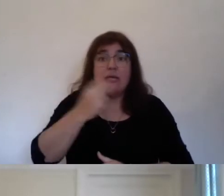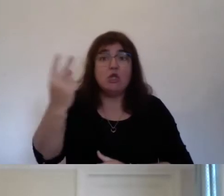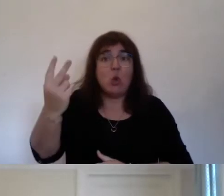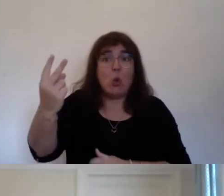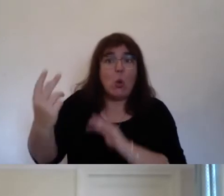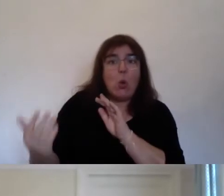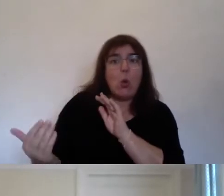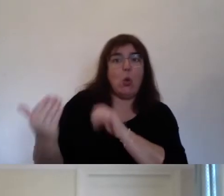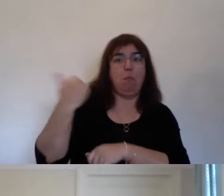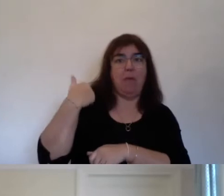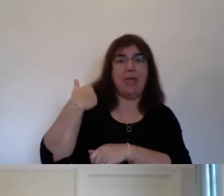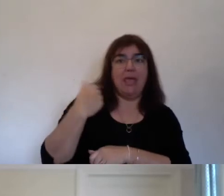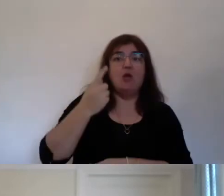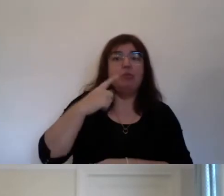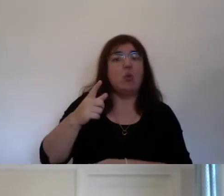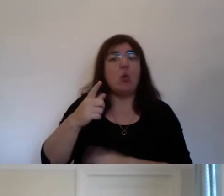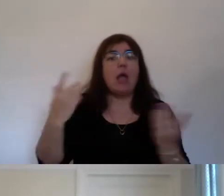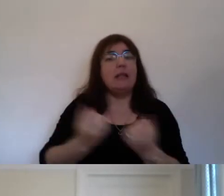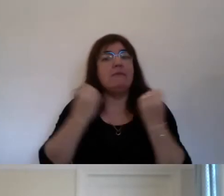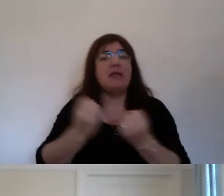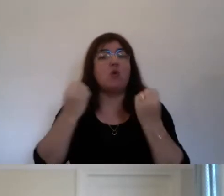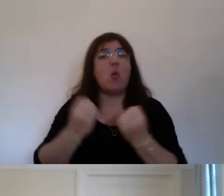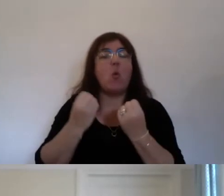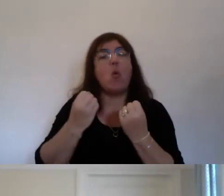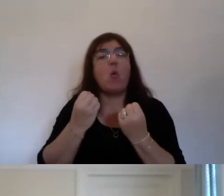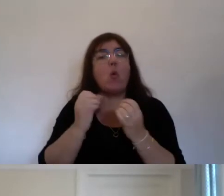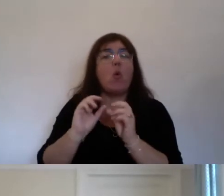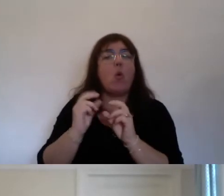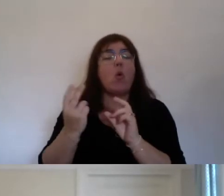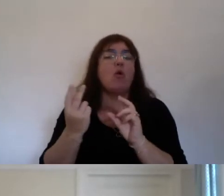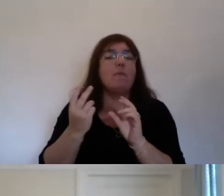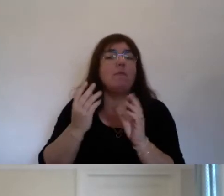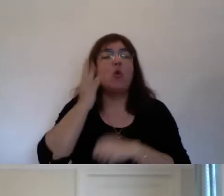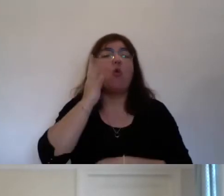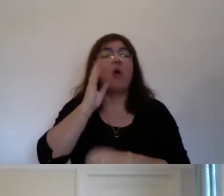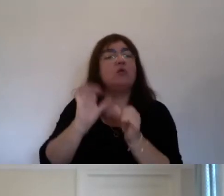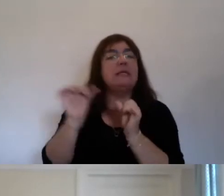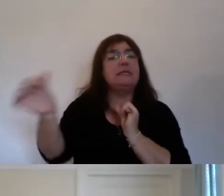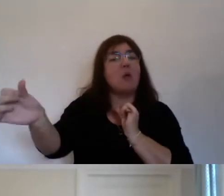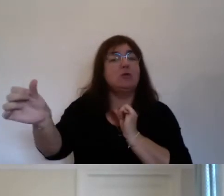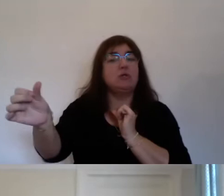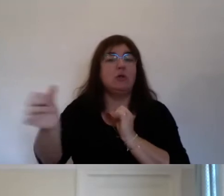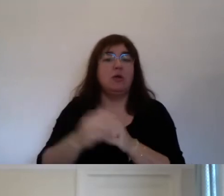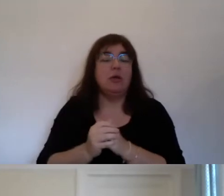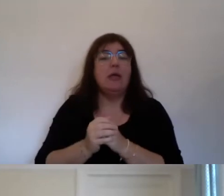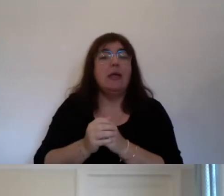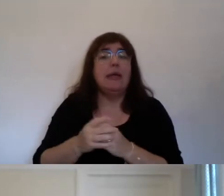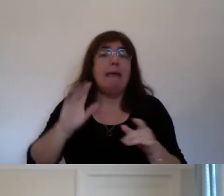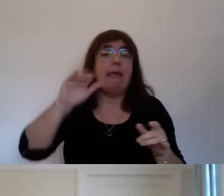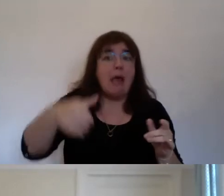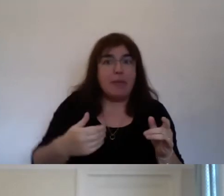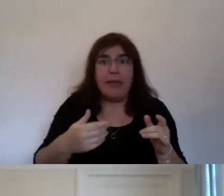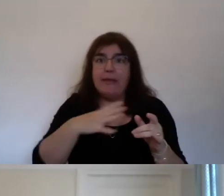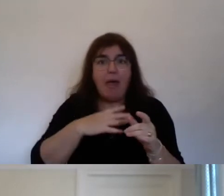animer des visioconférences à la demande de Culture et Hôpital. Et par la suite, ces demandes se sont